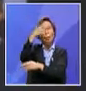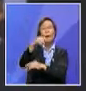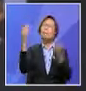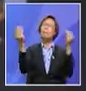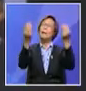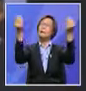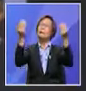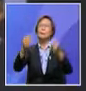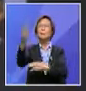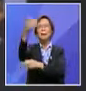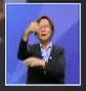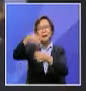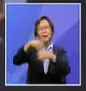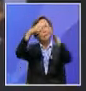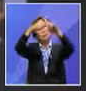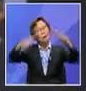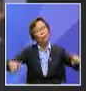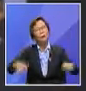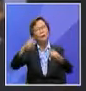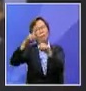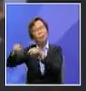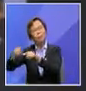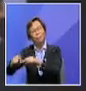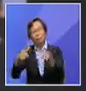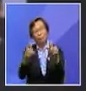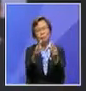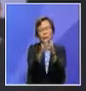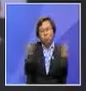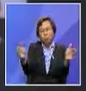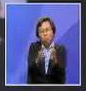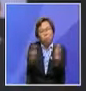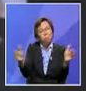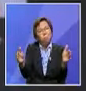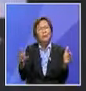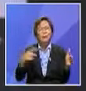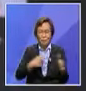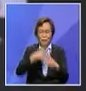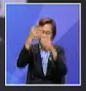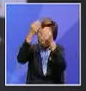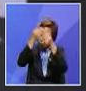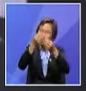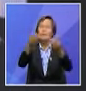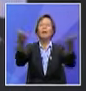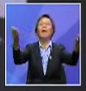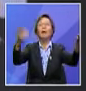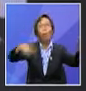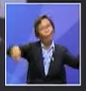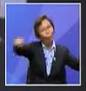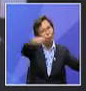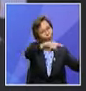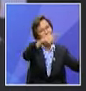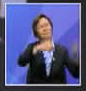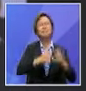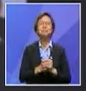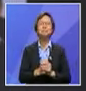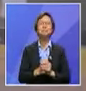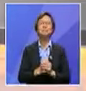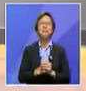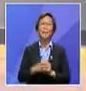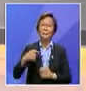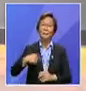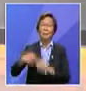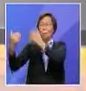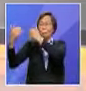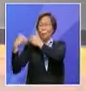dewan. Ini perkara yang cuba kita kongsi dengan orang ramai. Di sebalik itu